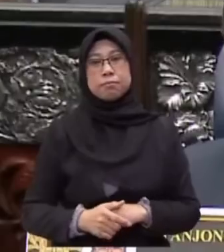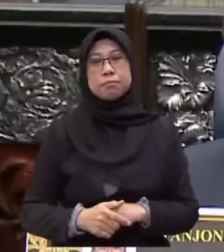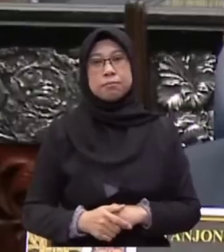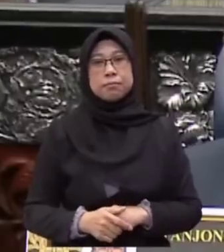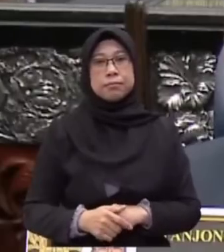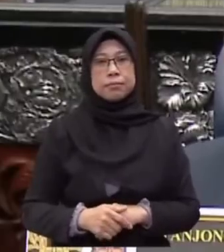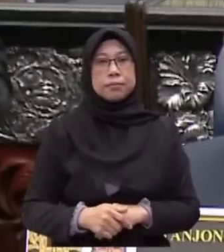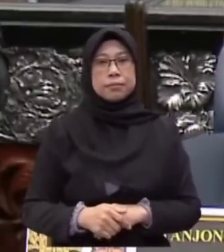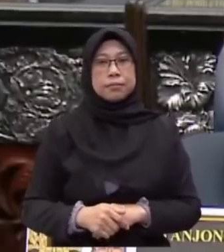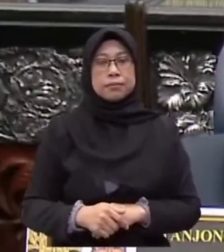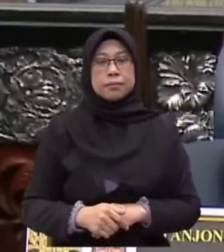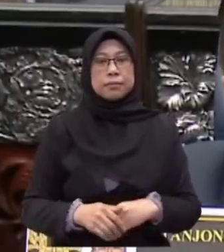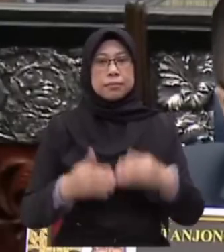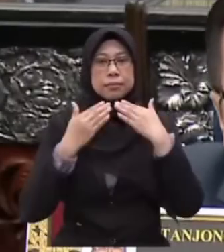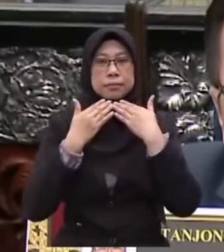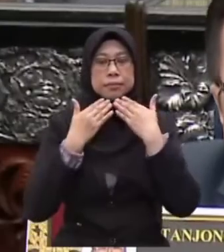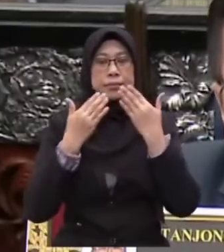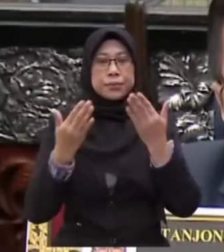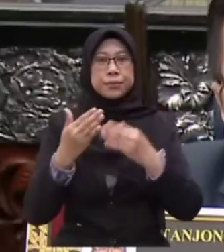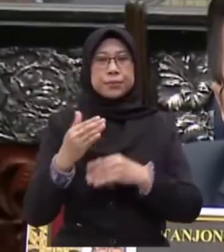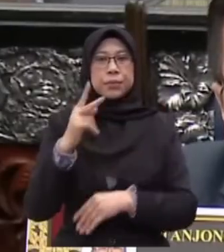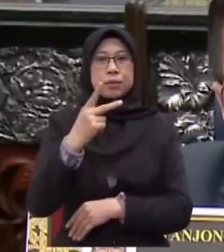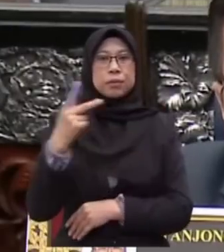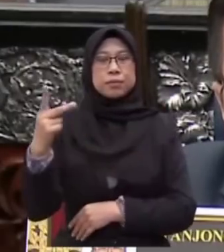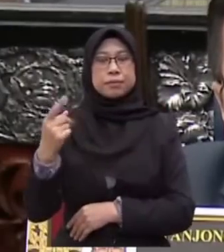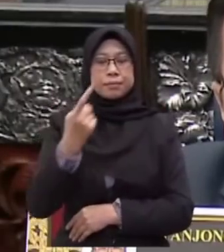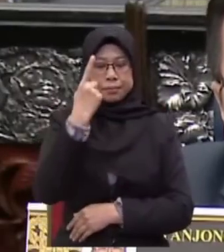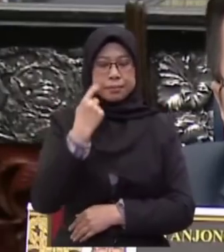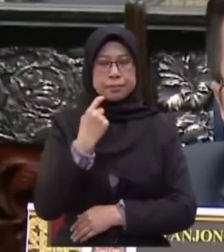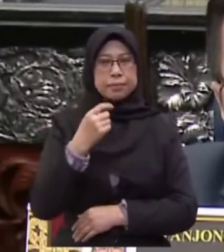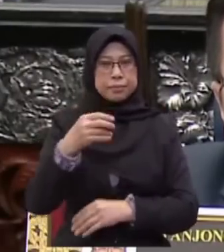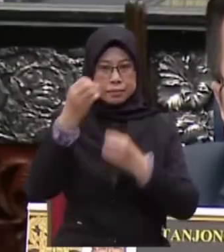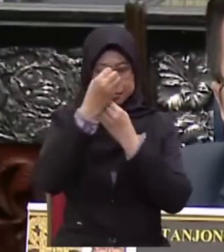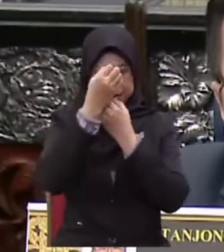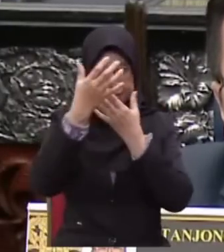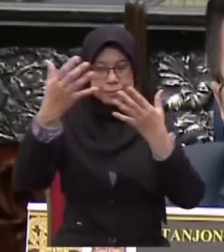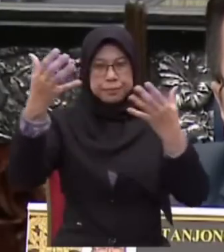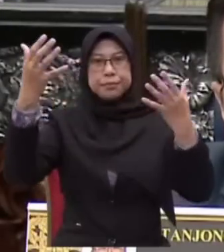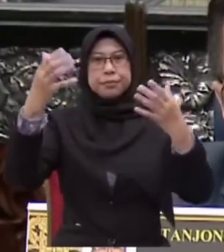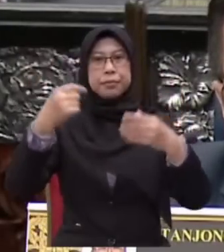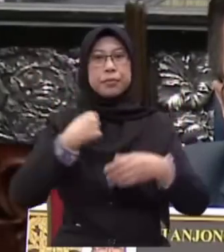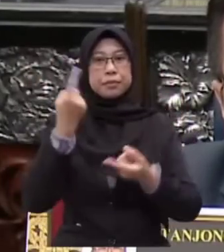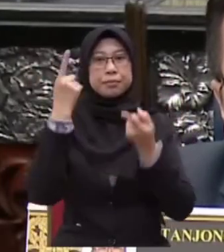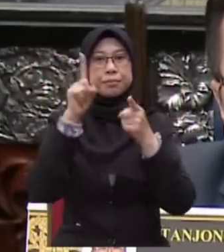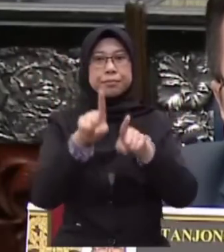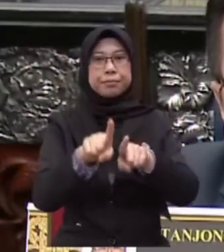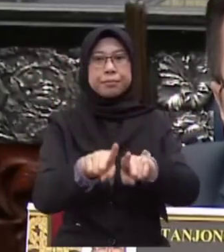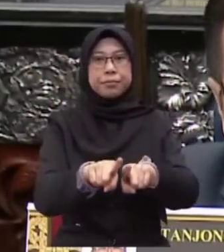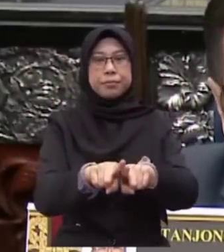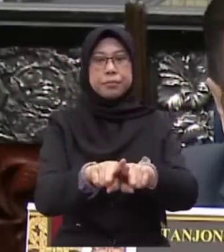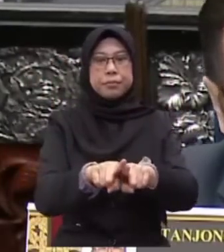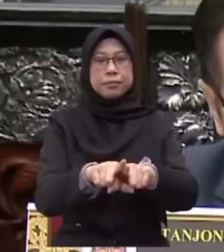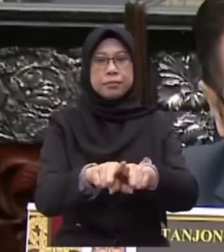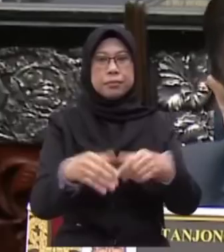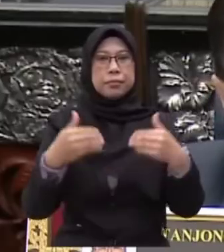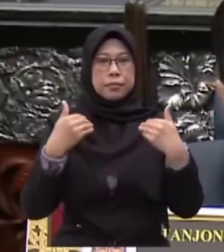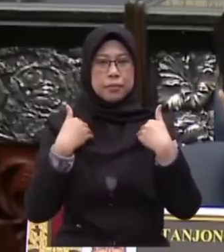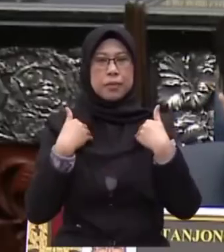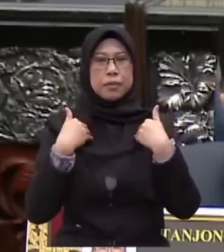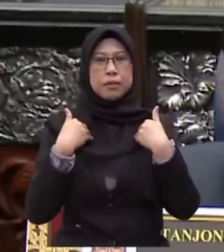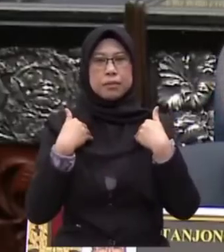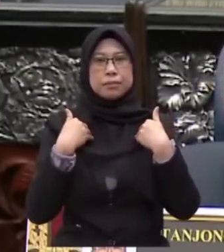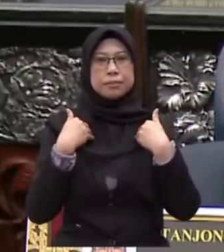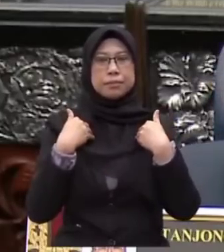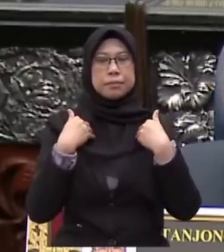Menteri. Terima kasih kepada Kuala Krai yang bertanya. Untuk makluman, saya setuju ada timbul